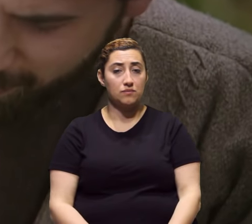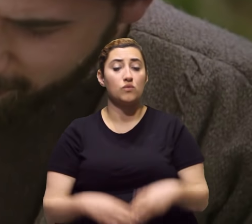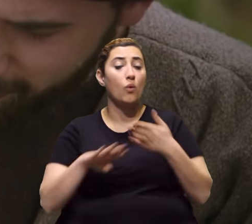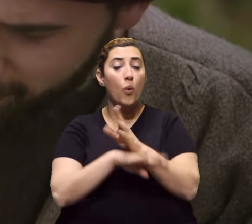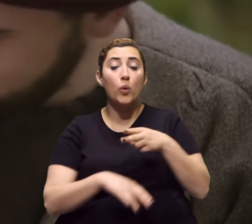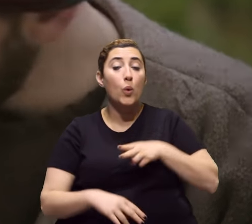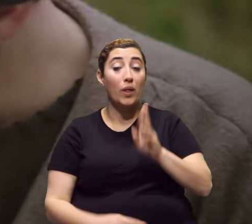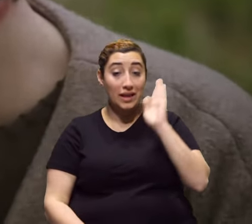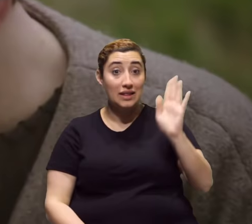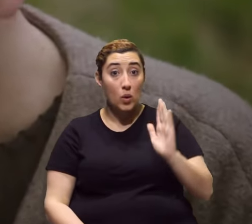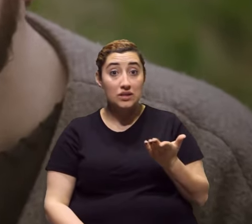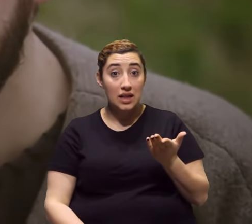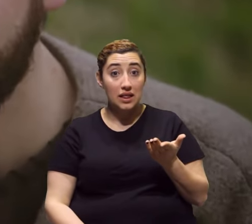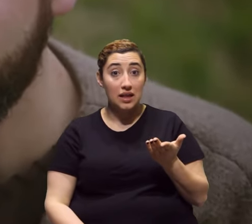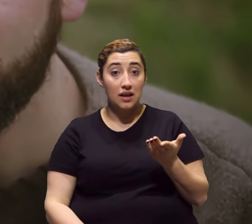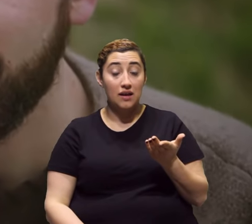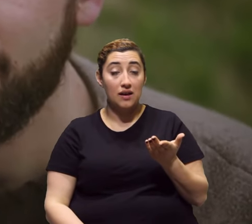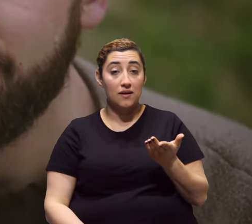Doğru yola gittin ise,